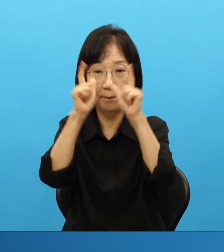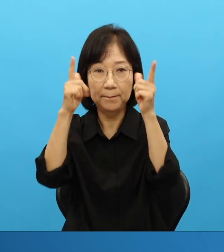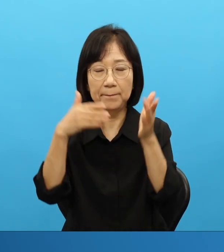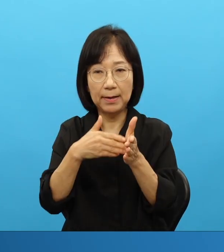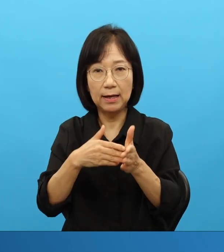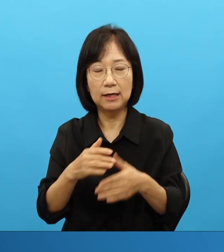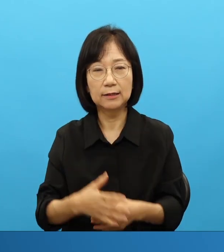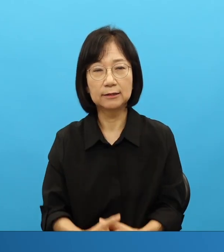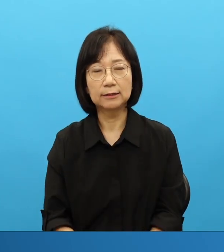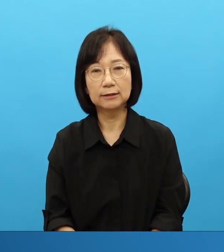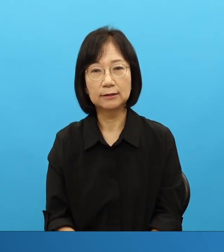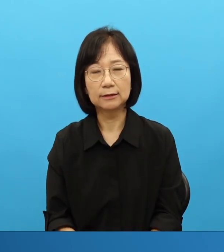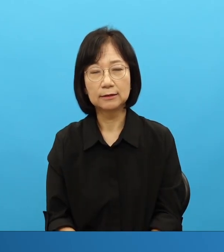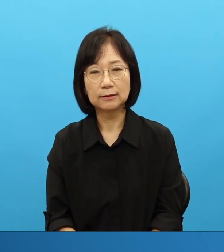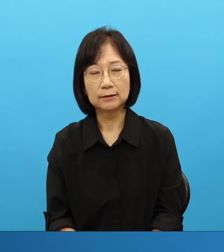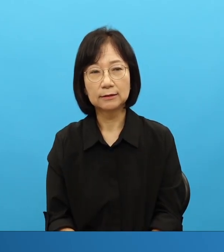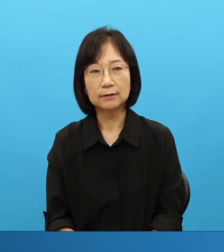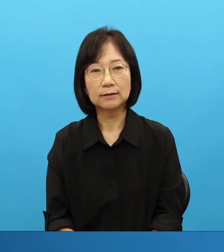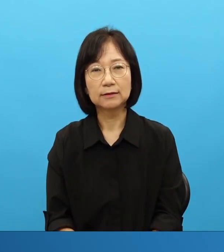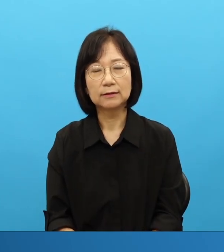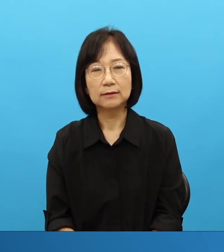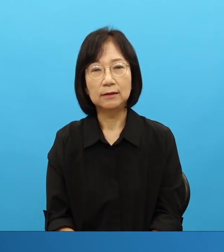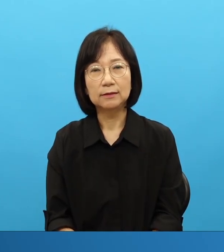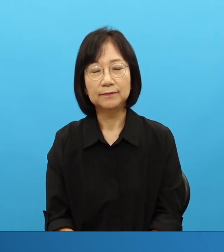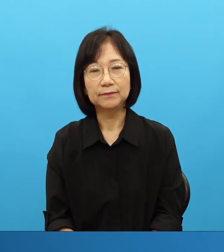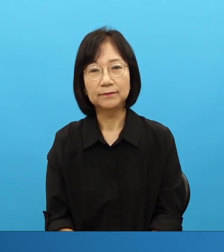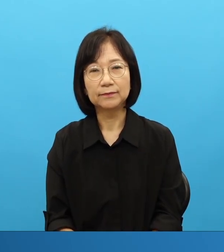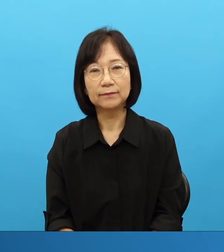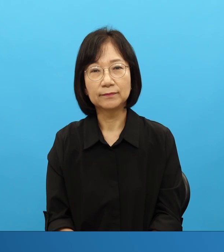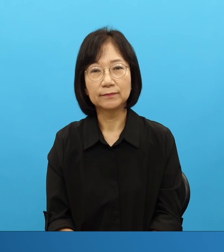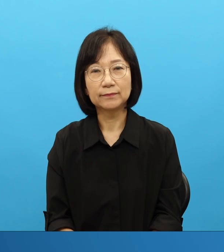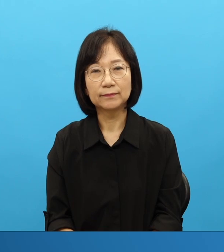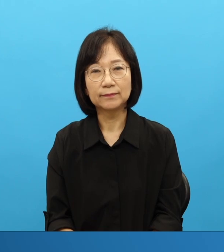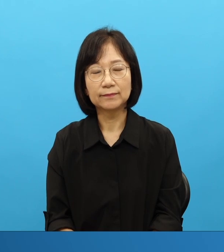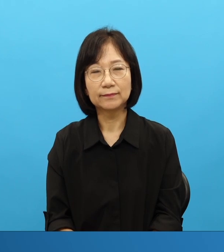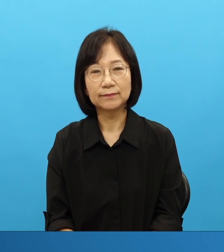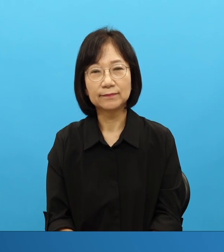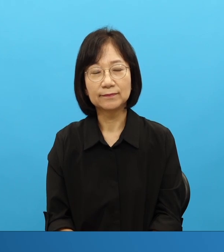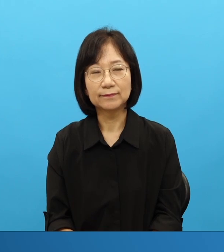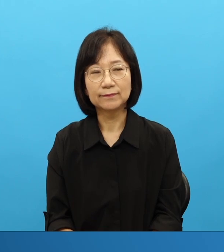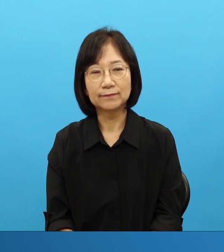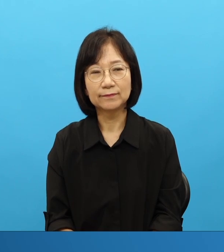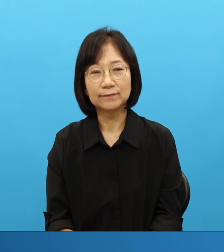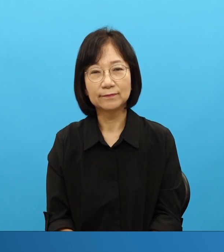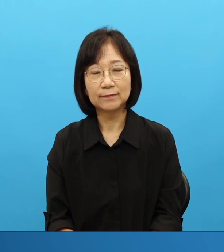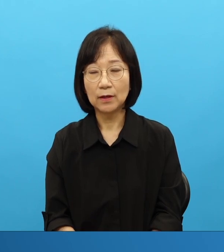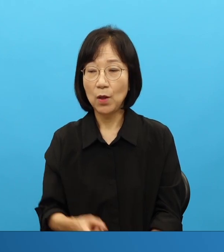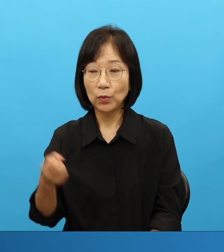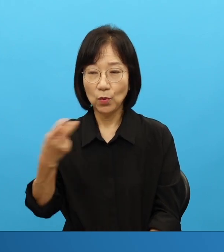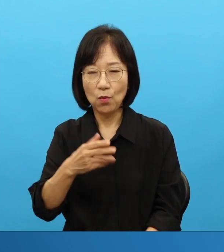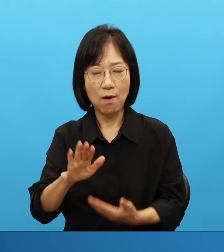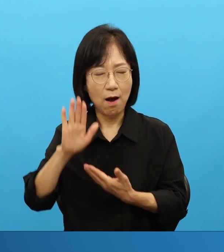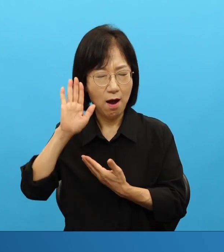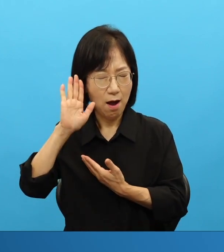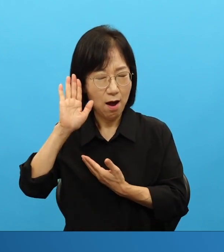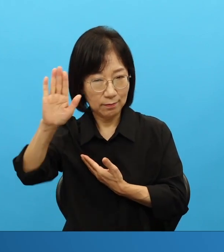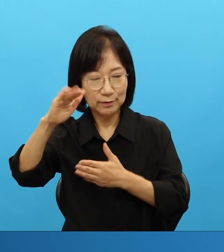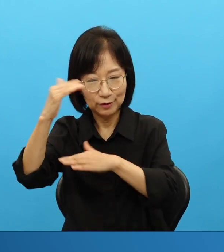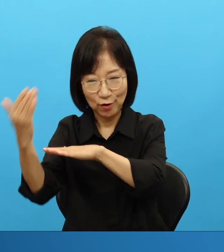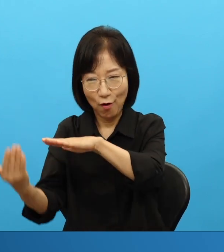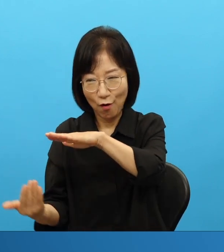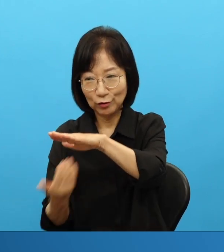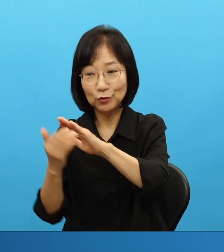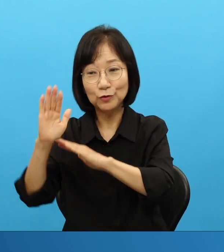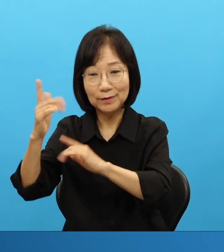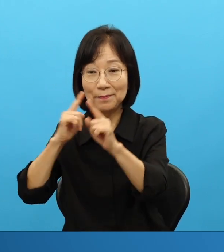to mind, and I realized that's why he said these words in the first place. That's how much 또 성취될 말씀으로 위로하는 거예요. God's word can really provide